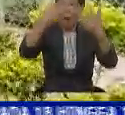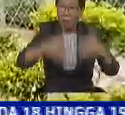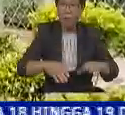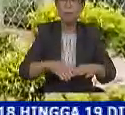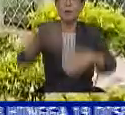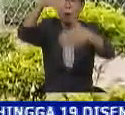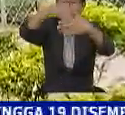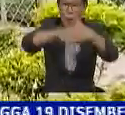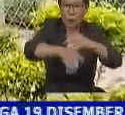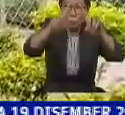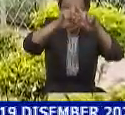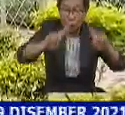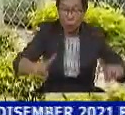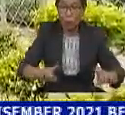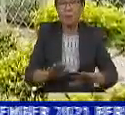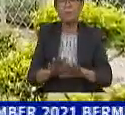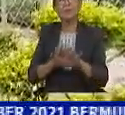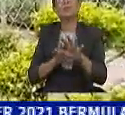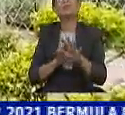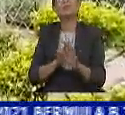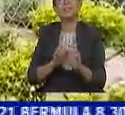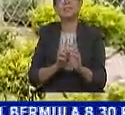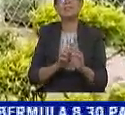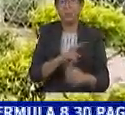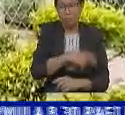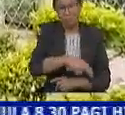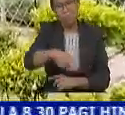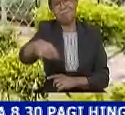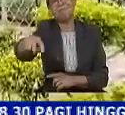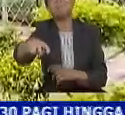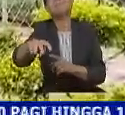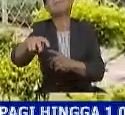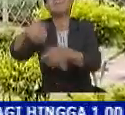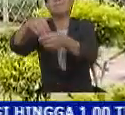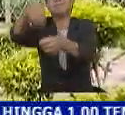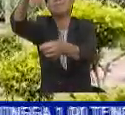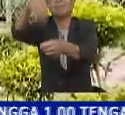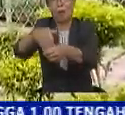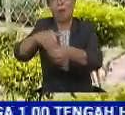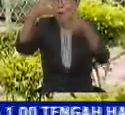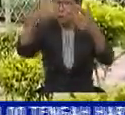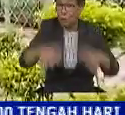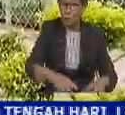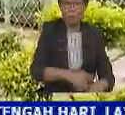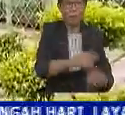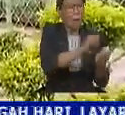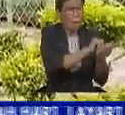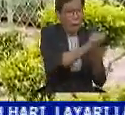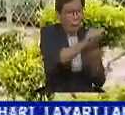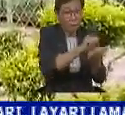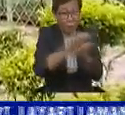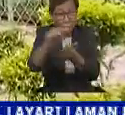memasuki ke dewan dan juga bergerak ke polisi dia yang seterusnya kemudian melepasi kedua saling itu